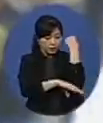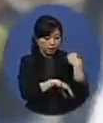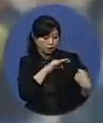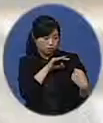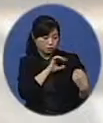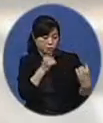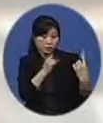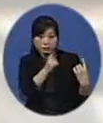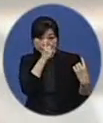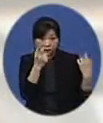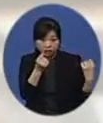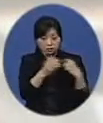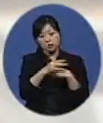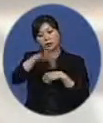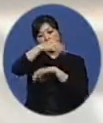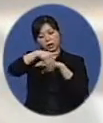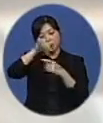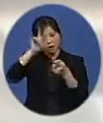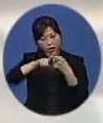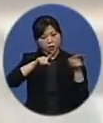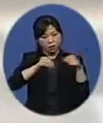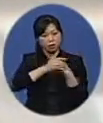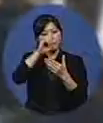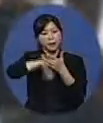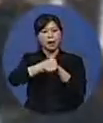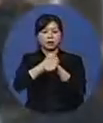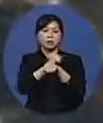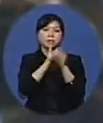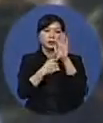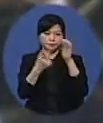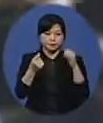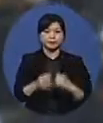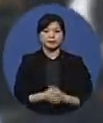이유 등으로 당초의 계획과 마찬가지로 정비를 추진한다고 전했습니다.